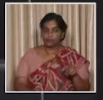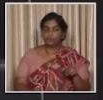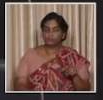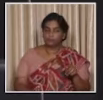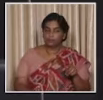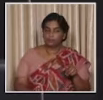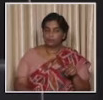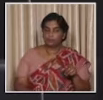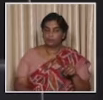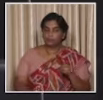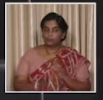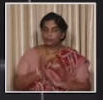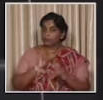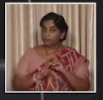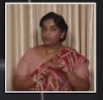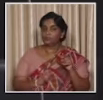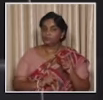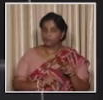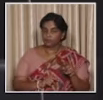මෙම අමාත්‍යාංශයේ